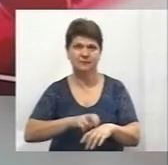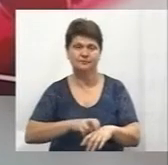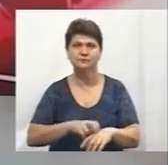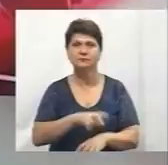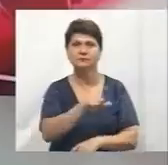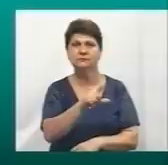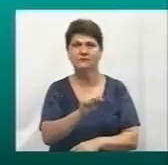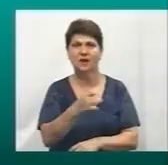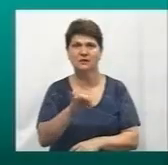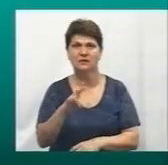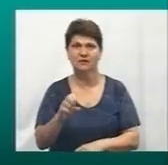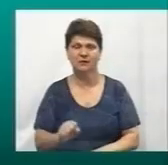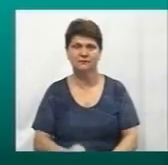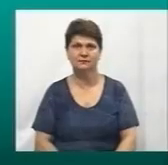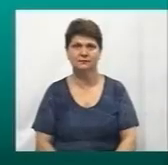Валентина Зайцева.